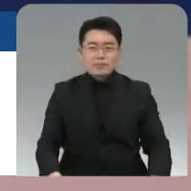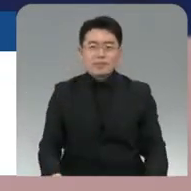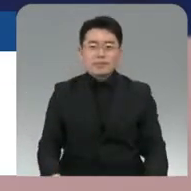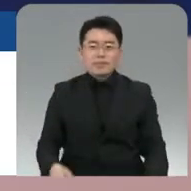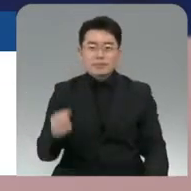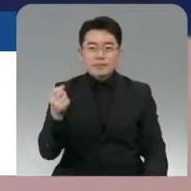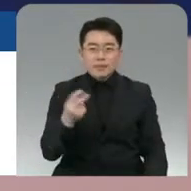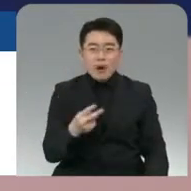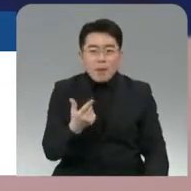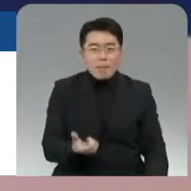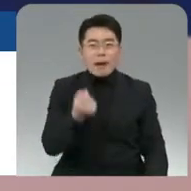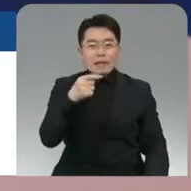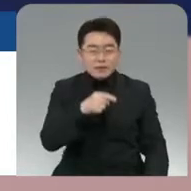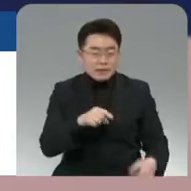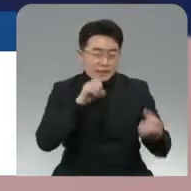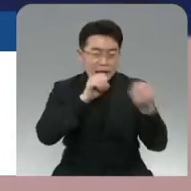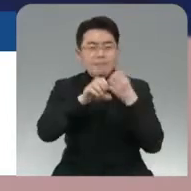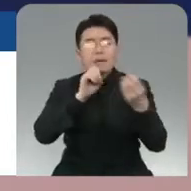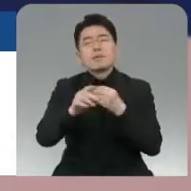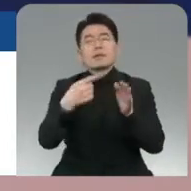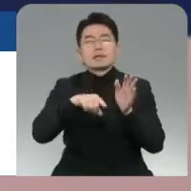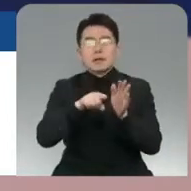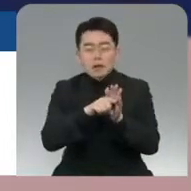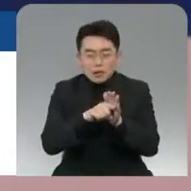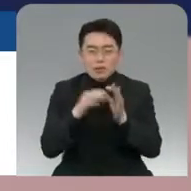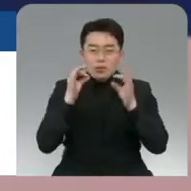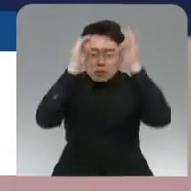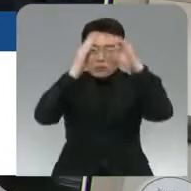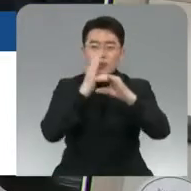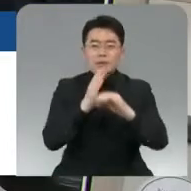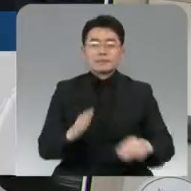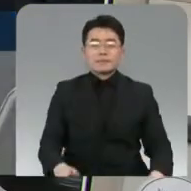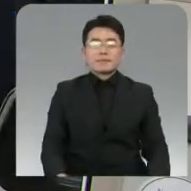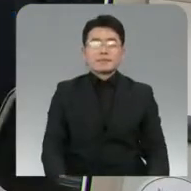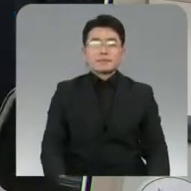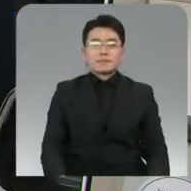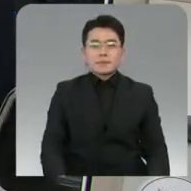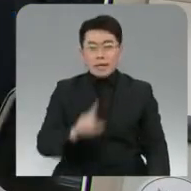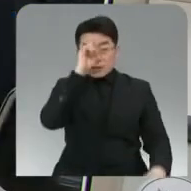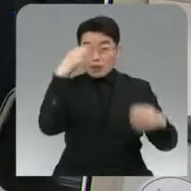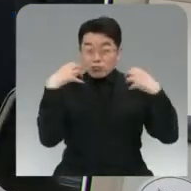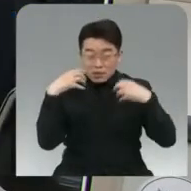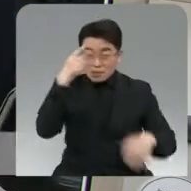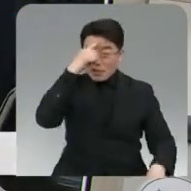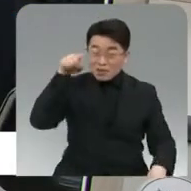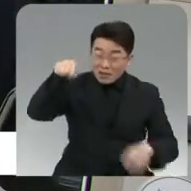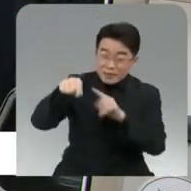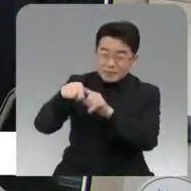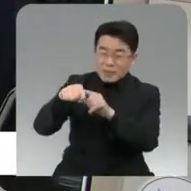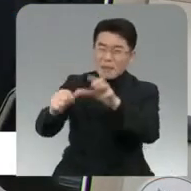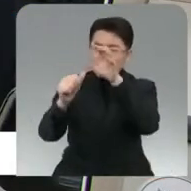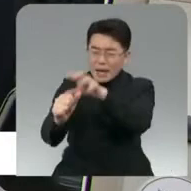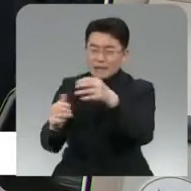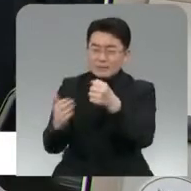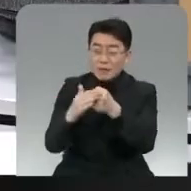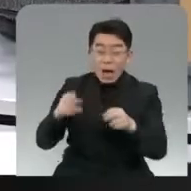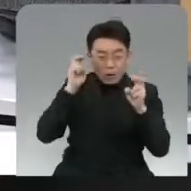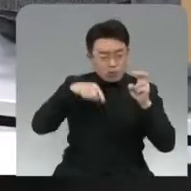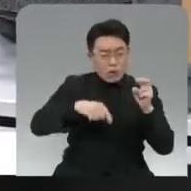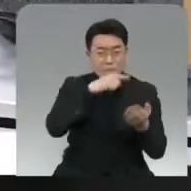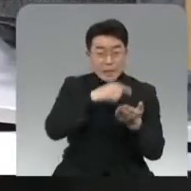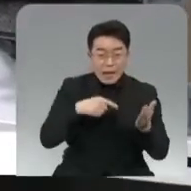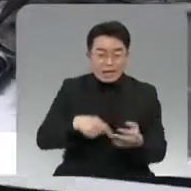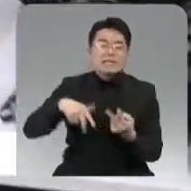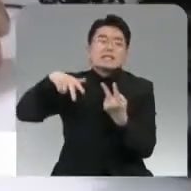судоходные компании прекращают перевозки в россию утра и корейской ассоциации международной торговли